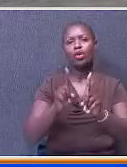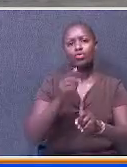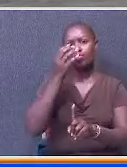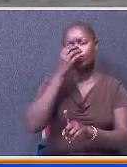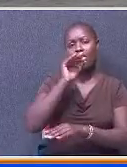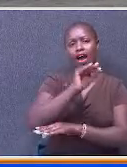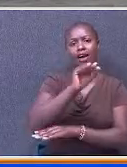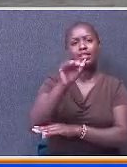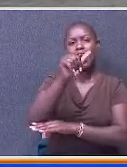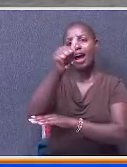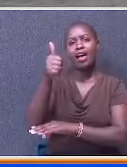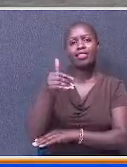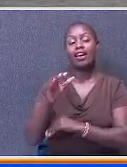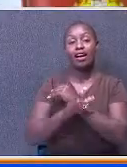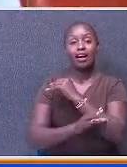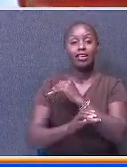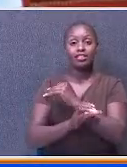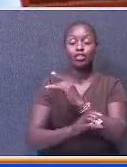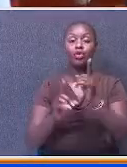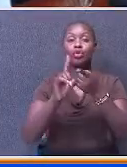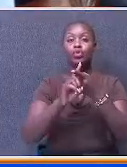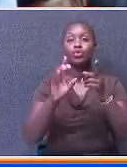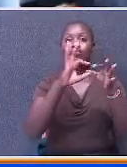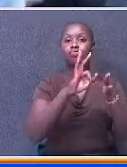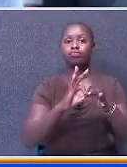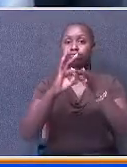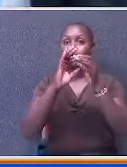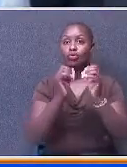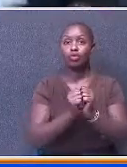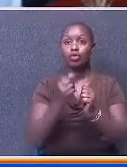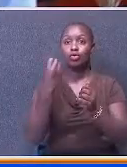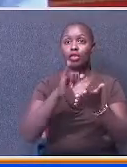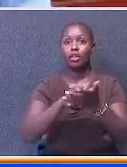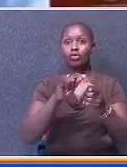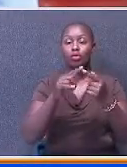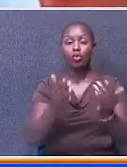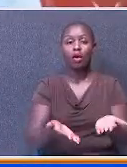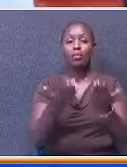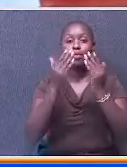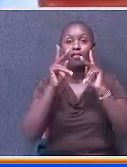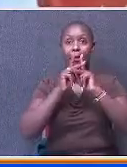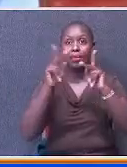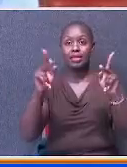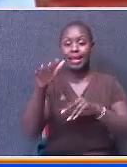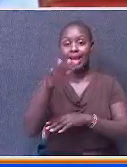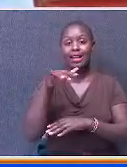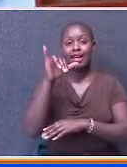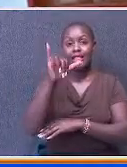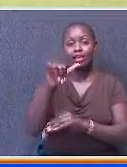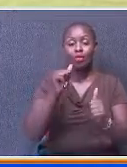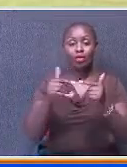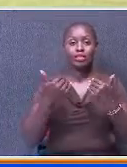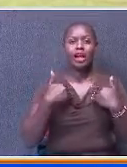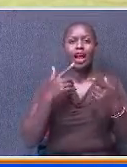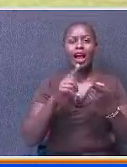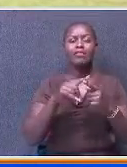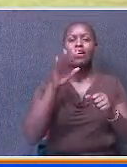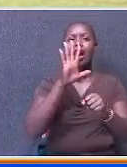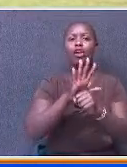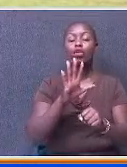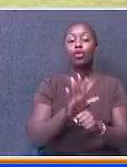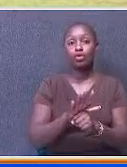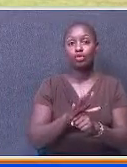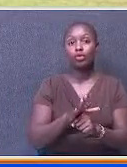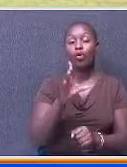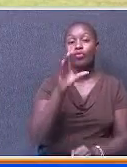mataifa yaliyo katika Jumuiya ya Afrika Mashariki kuhakikisha amani ya kudumu katika eneo hilo lenye utajiri wa madini. Vikosi vya